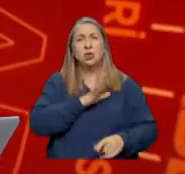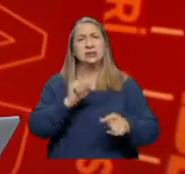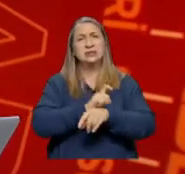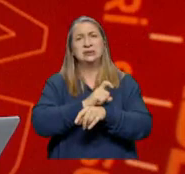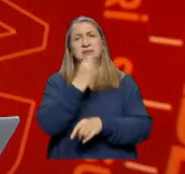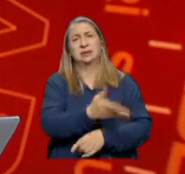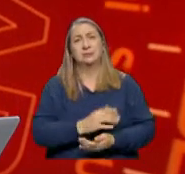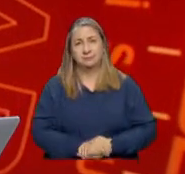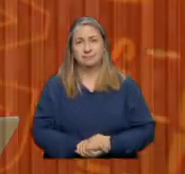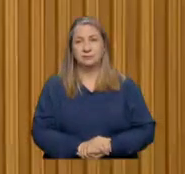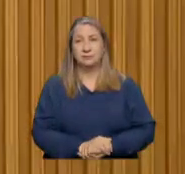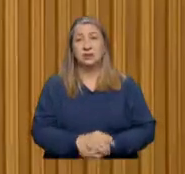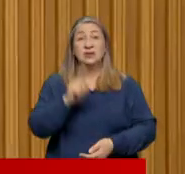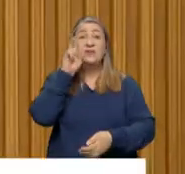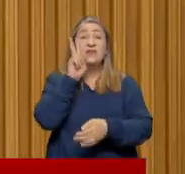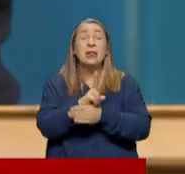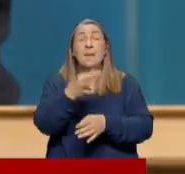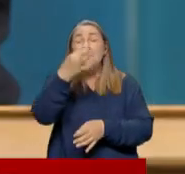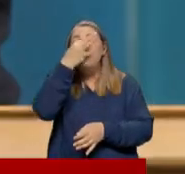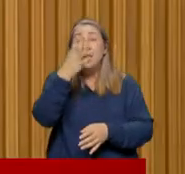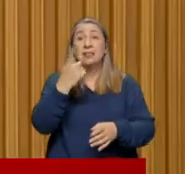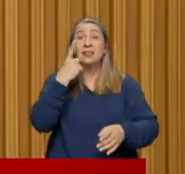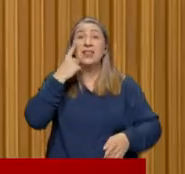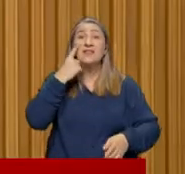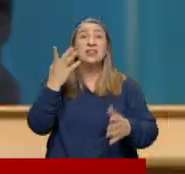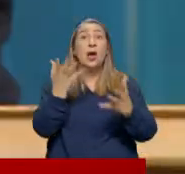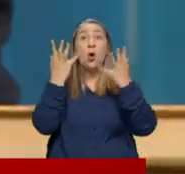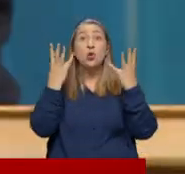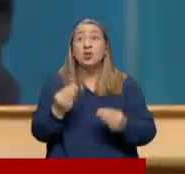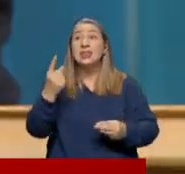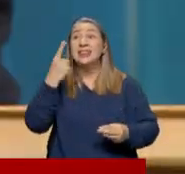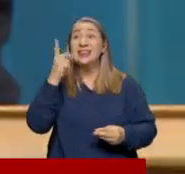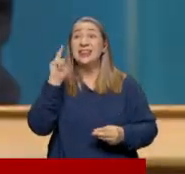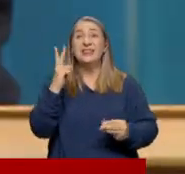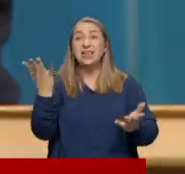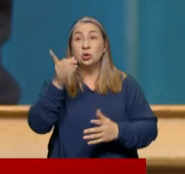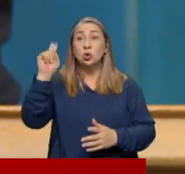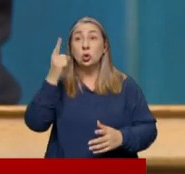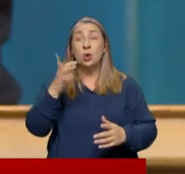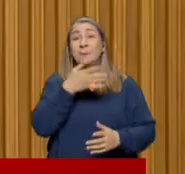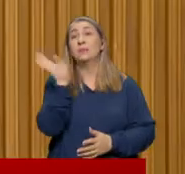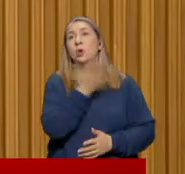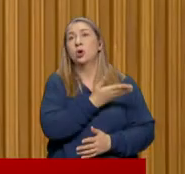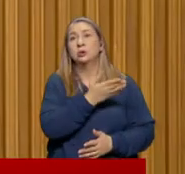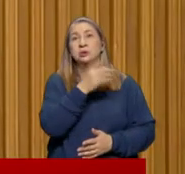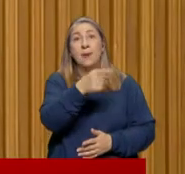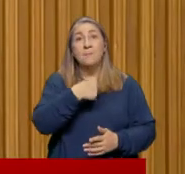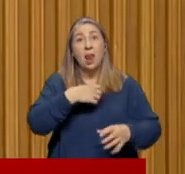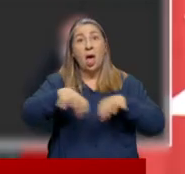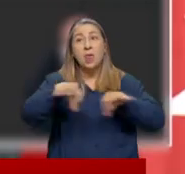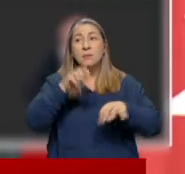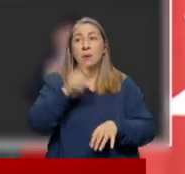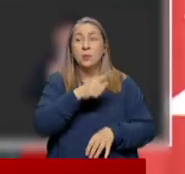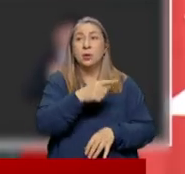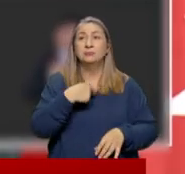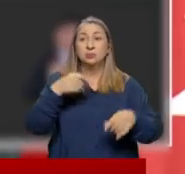kızdırdı bu Vallahi de billahi de devletin ne olduğunu ve devletin nasıl yönetildiğini de bilmiyor senden ayrı